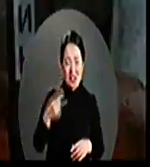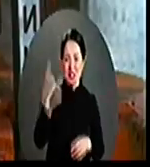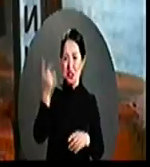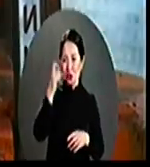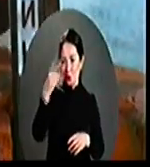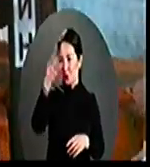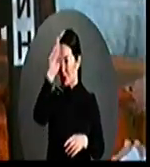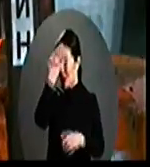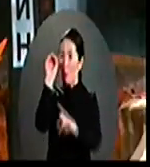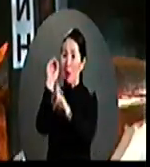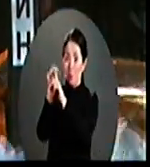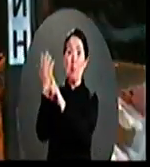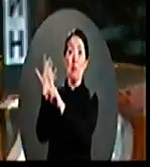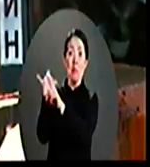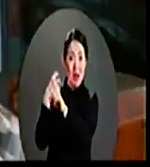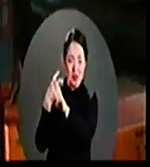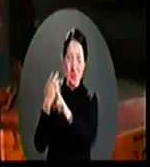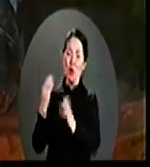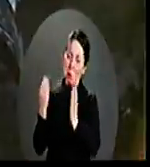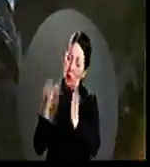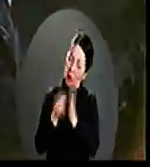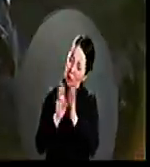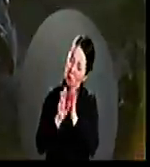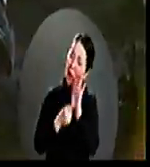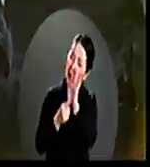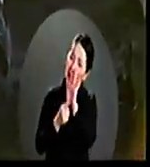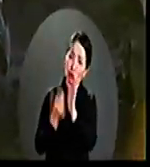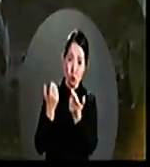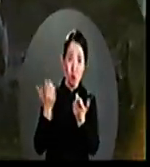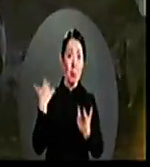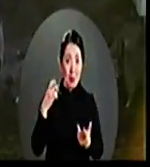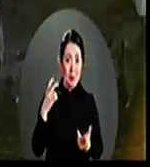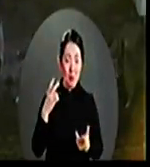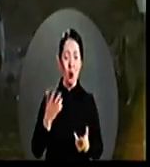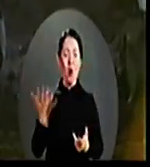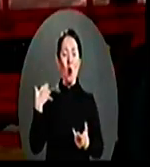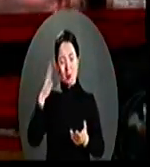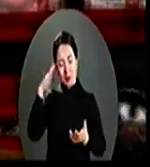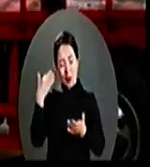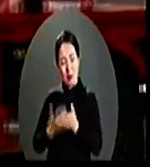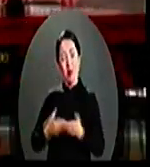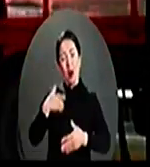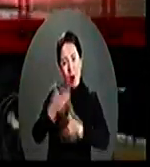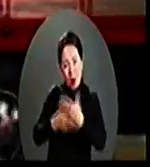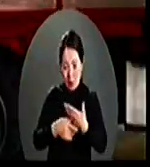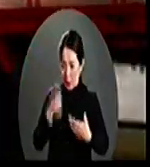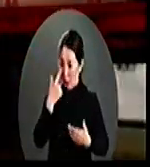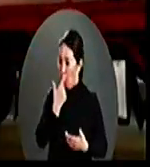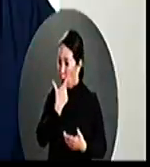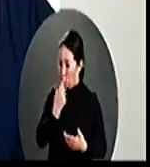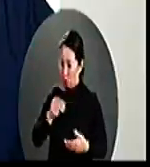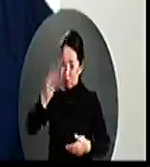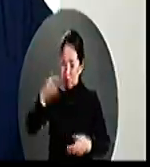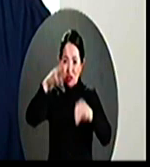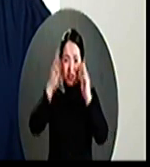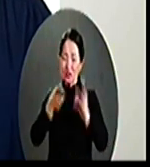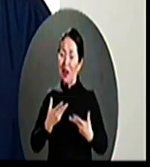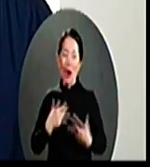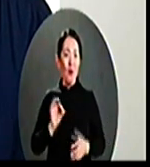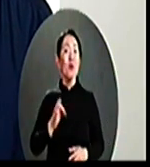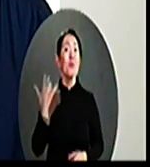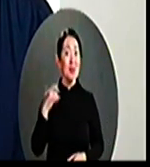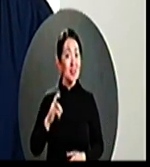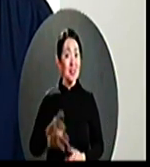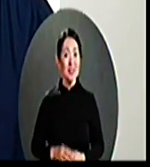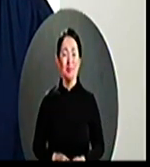түлш эрчим хүч одоо яамд хүртэл одоо тавьдаг байсан ийм боломж байна л гээл. Тэрс өмнө нь бол бид нэр олон удаа дэвшүүлж ирсэн яг ийм бодтой